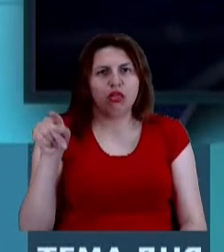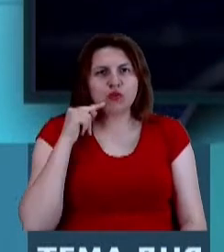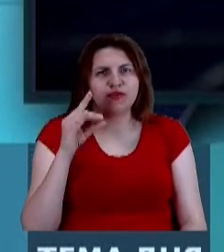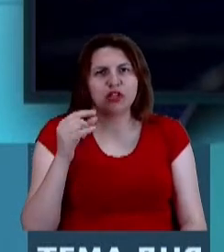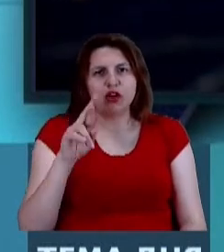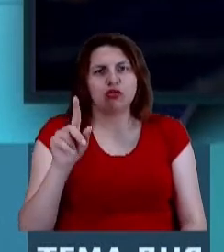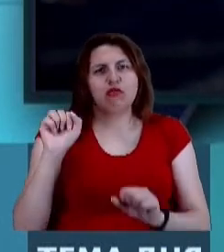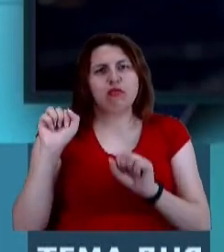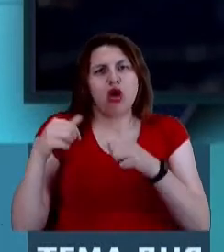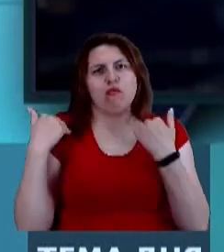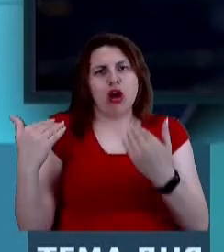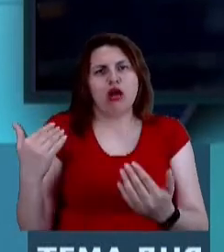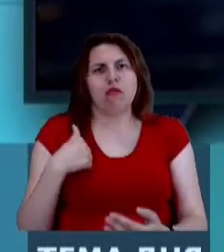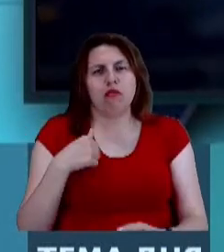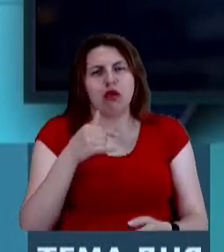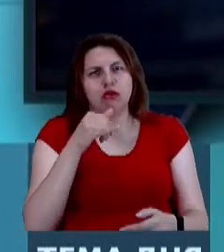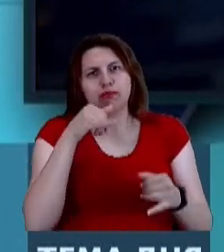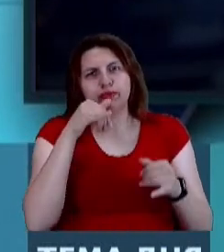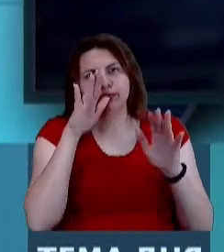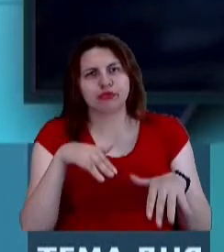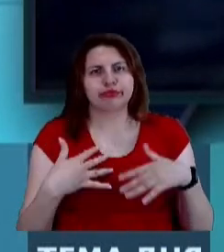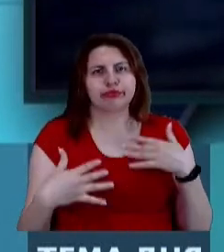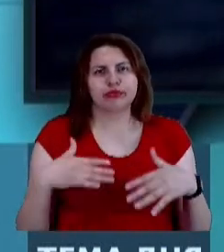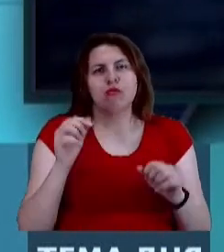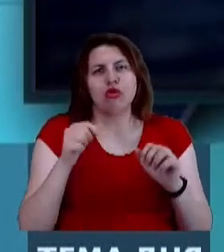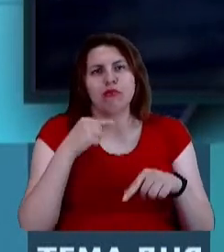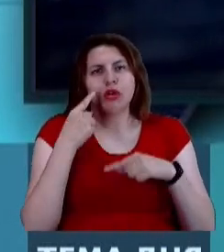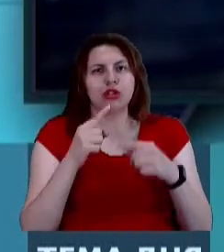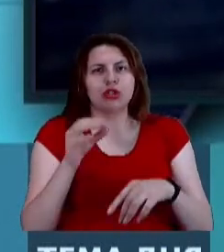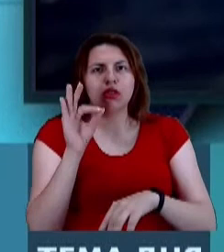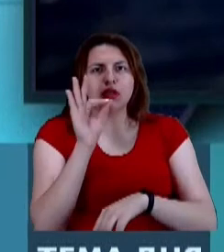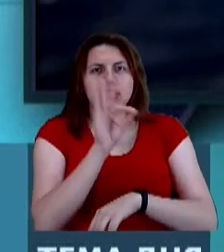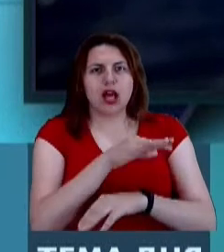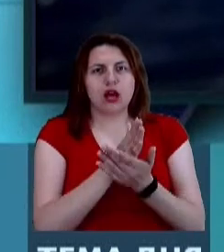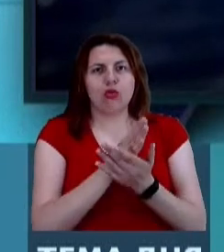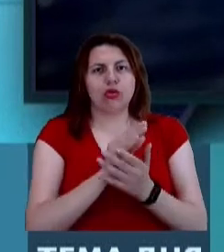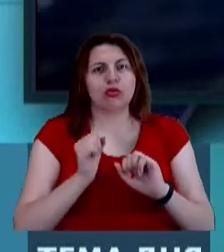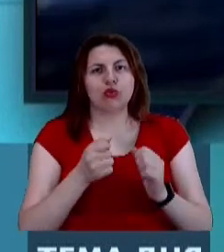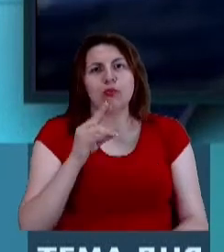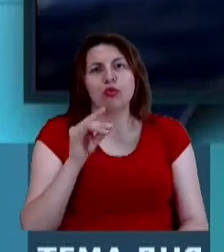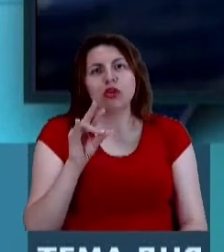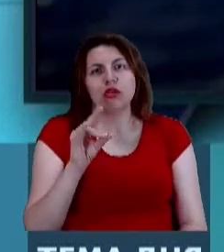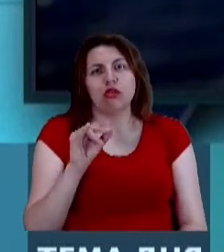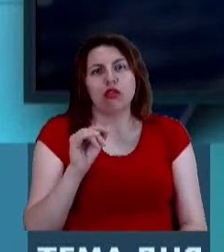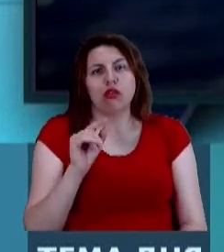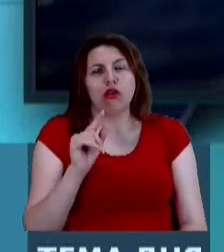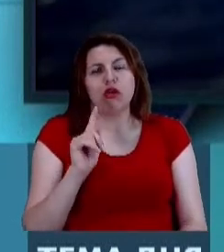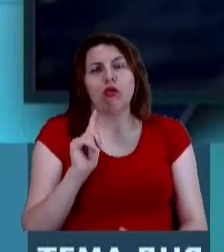тому, що вона спроможна, а ми не спроможні. Ми можемо казати про те, що на Заході знаходяться якісь друзі Путіна, які готові брати